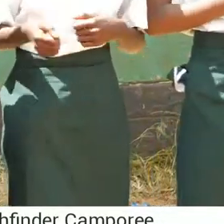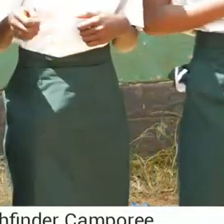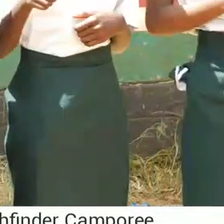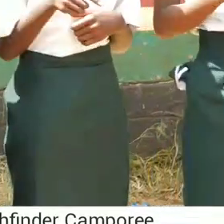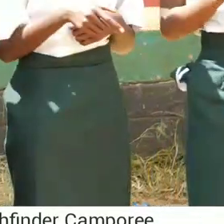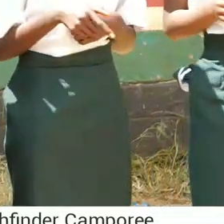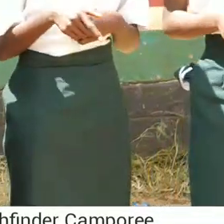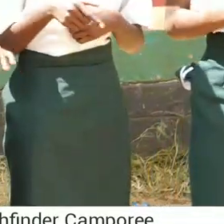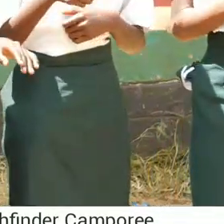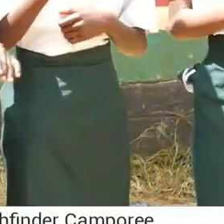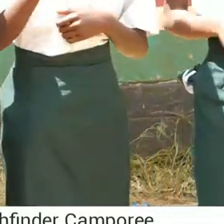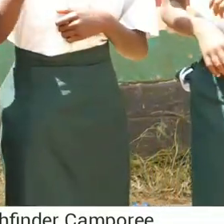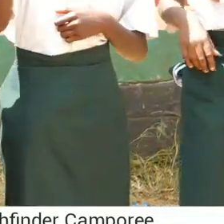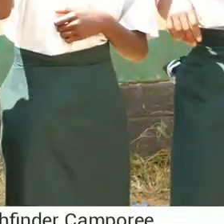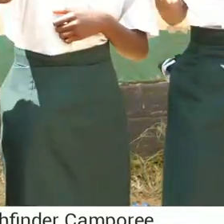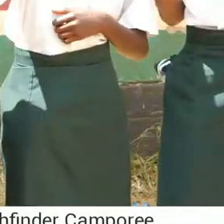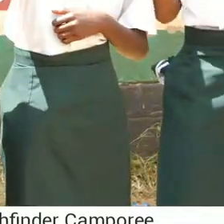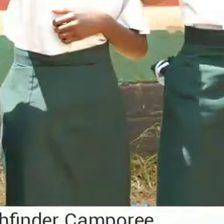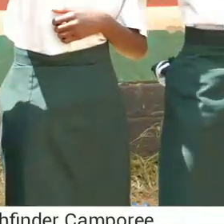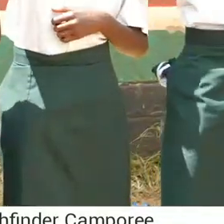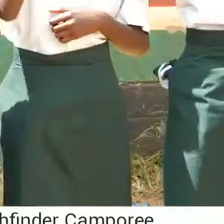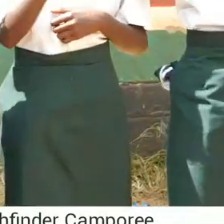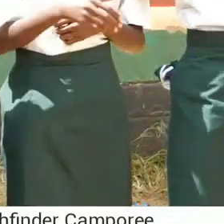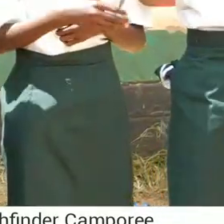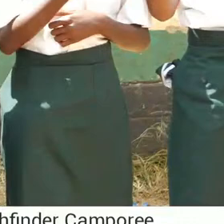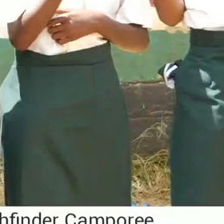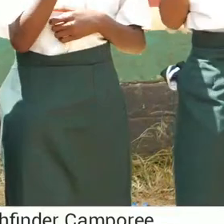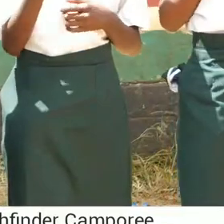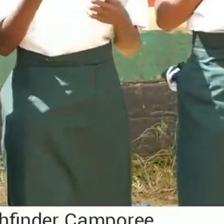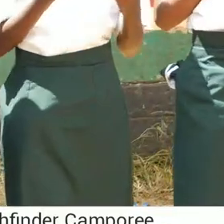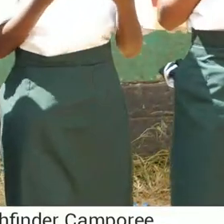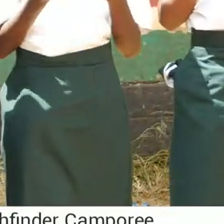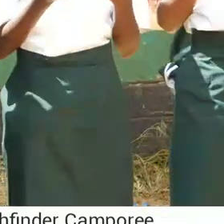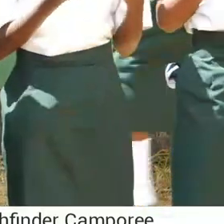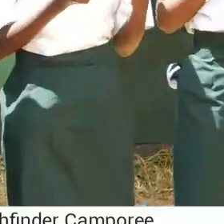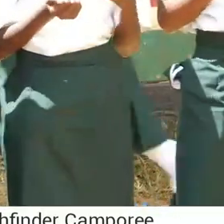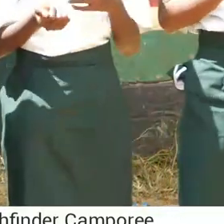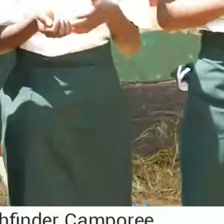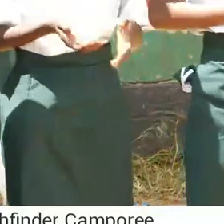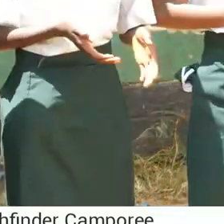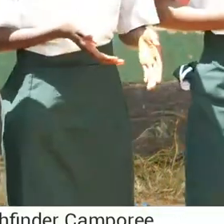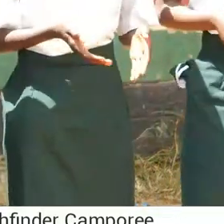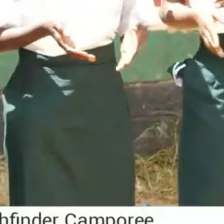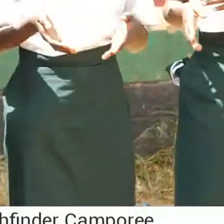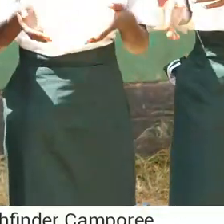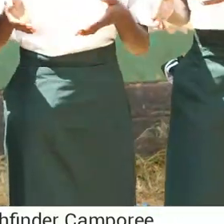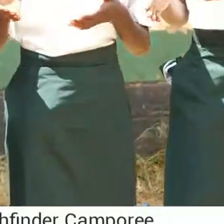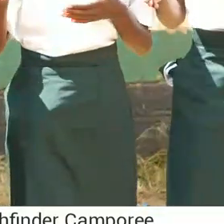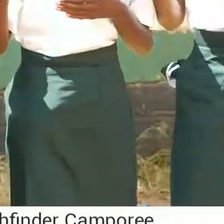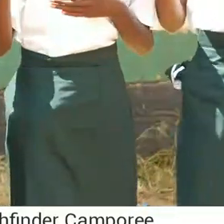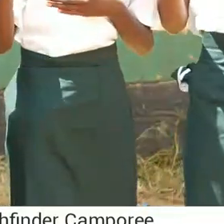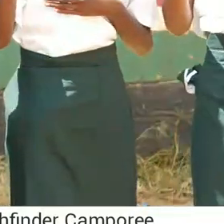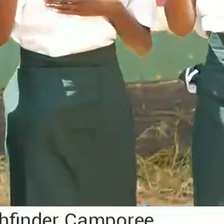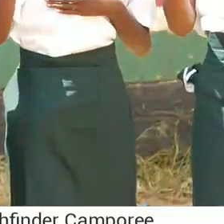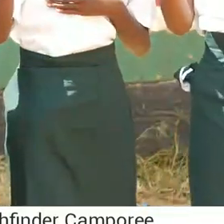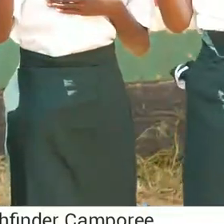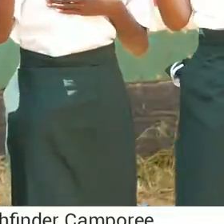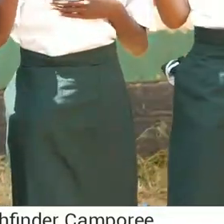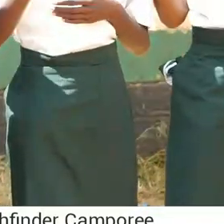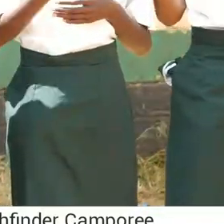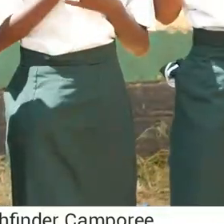yule mwovu shetani tumtazamie. Yesu naona, atufikishe